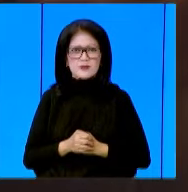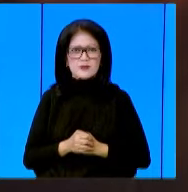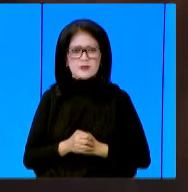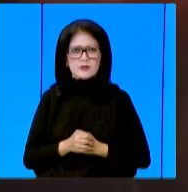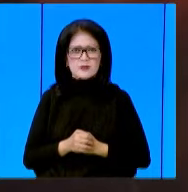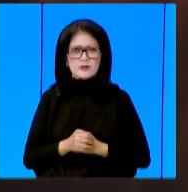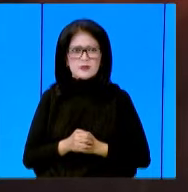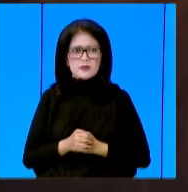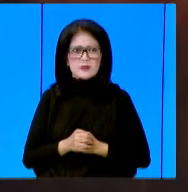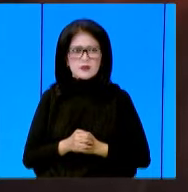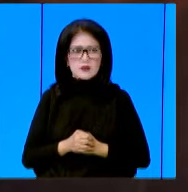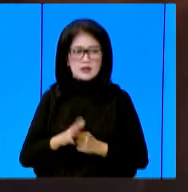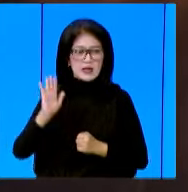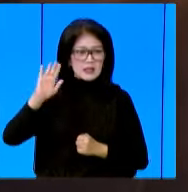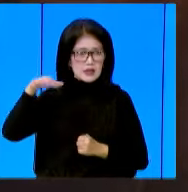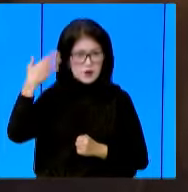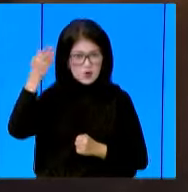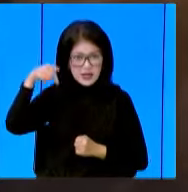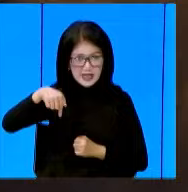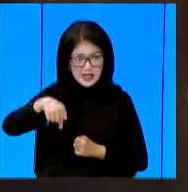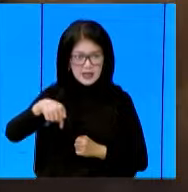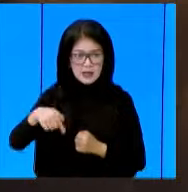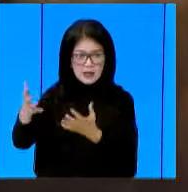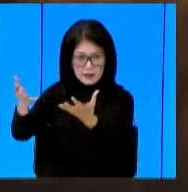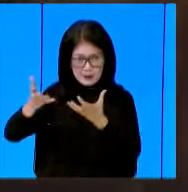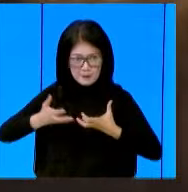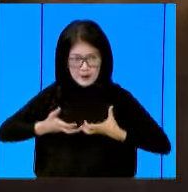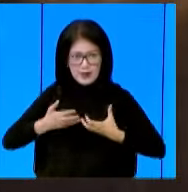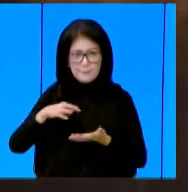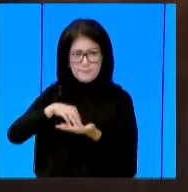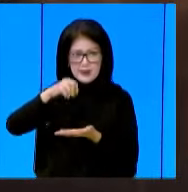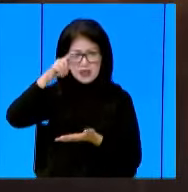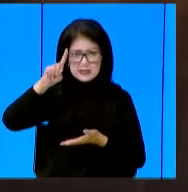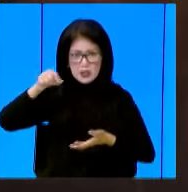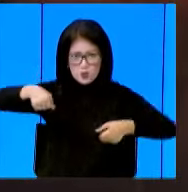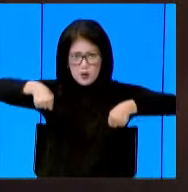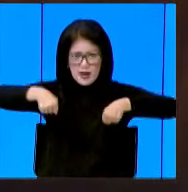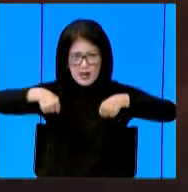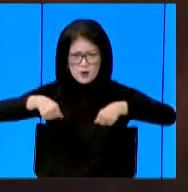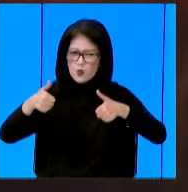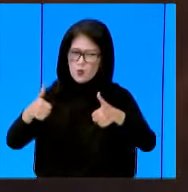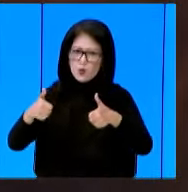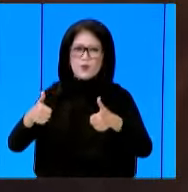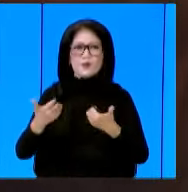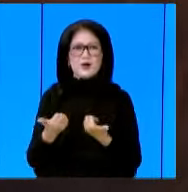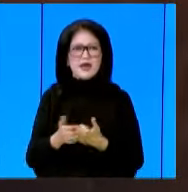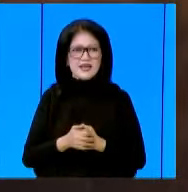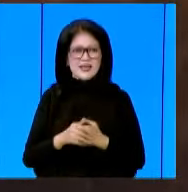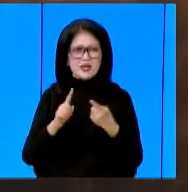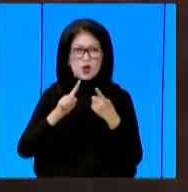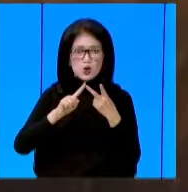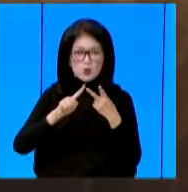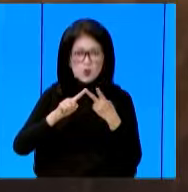Yang pasti tahun ini saya dapat beras satu karung nih, mantap kan, lumayan, harga beras lagi susah. Yang keduanya yaitu,